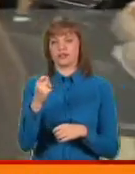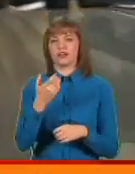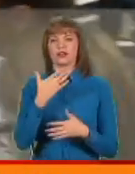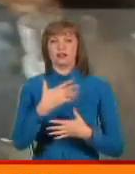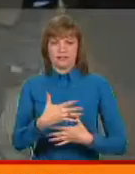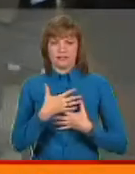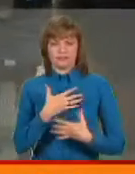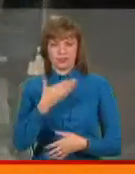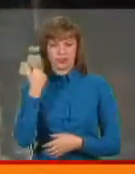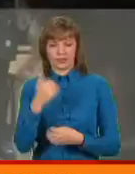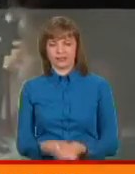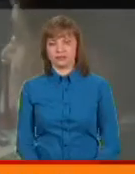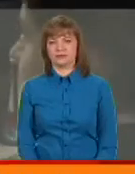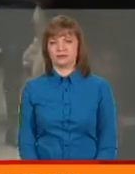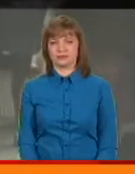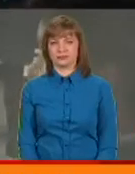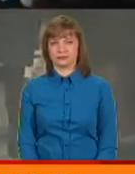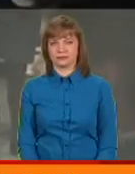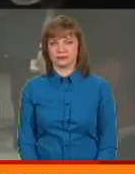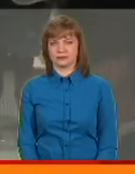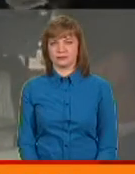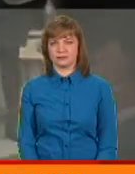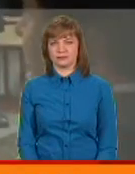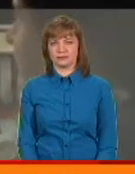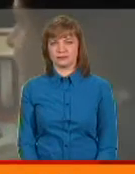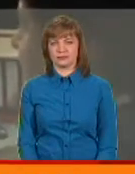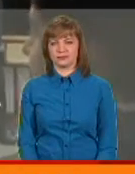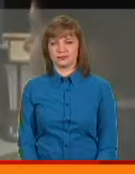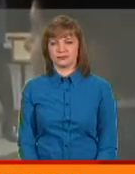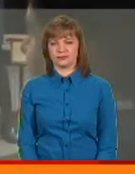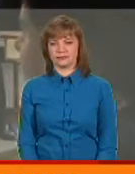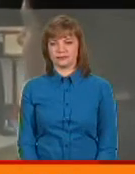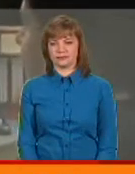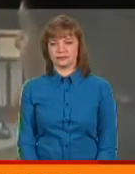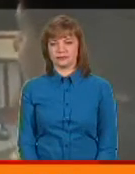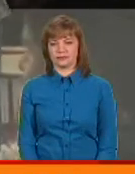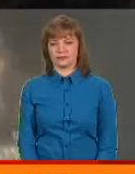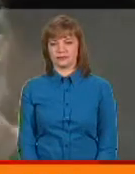полегкістю зітхають. Ірина Драбок, Євген Ткаченко, програма «Вікна» СТБ.